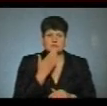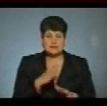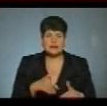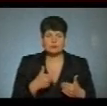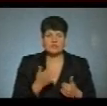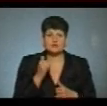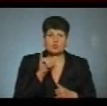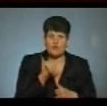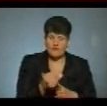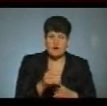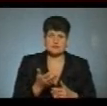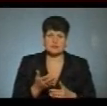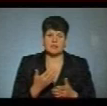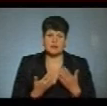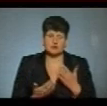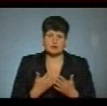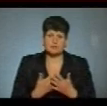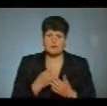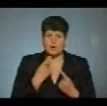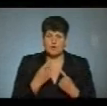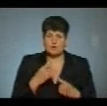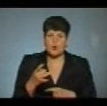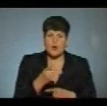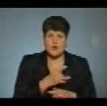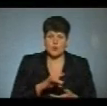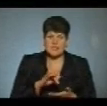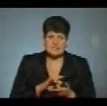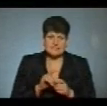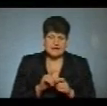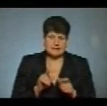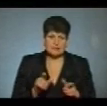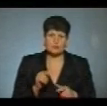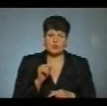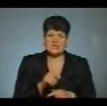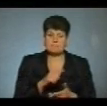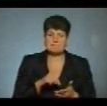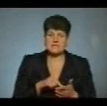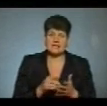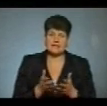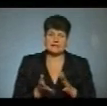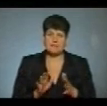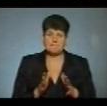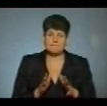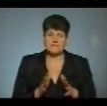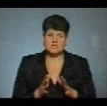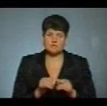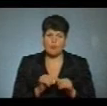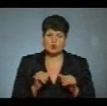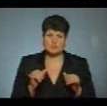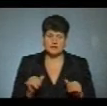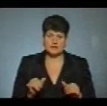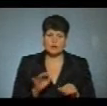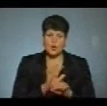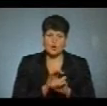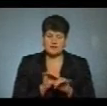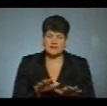рекомендації у вас, зокрема, якщо ми говоримо про певні районні центри, про ті міста, де більше поширення коронавірусу,